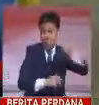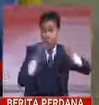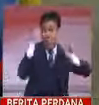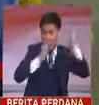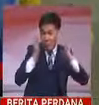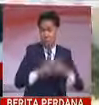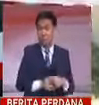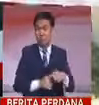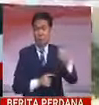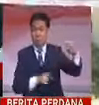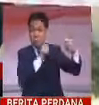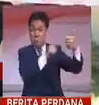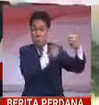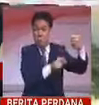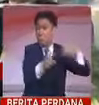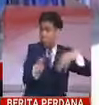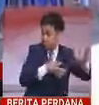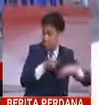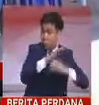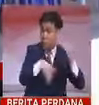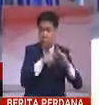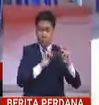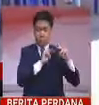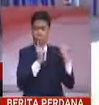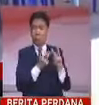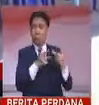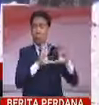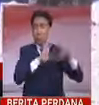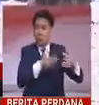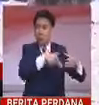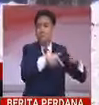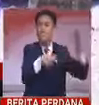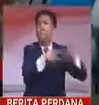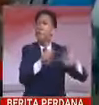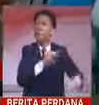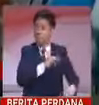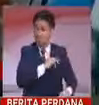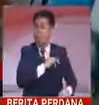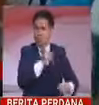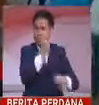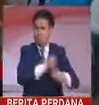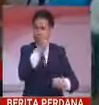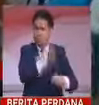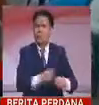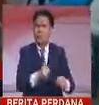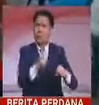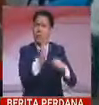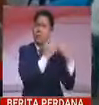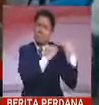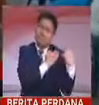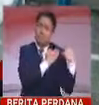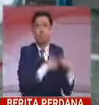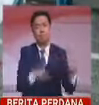Taqiyuddin berkata Jemaah Menteri dan Barisan Kepimpinan Kerajaan Negeri masih kekal dengan fungsi dan tugas yang sama. Ia